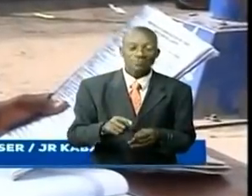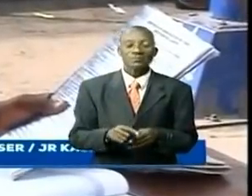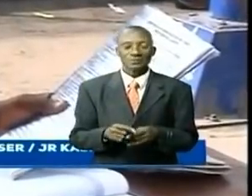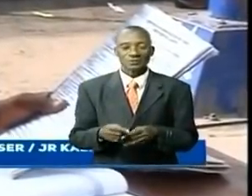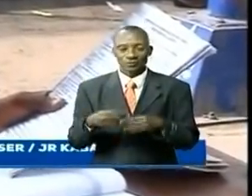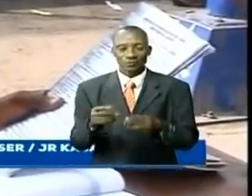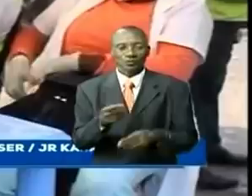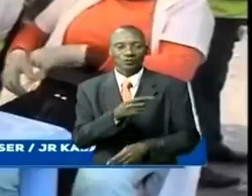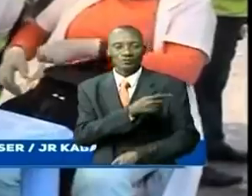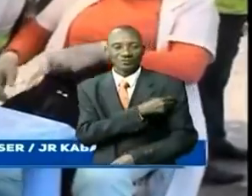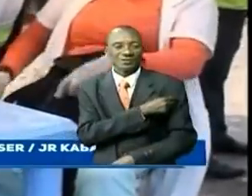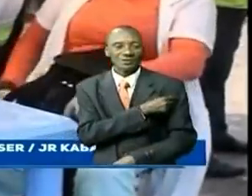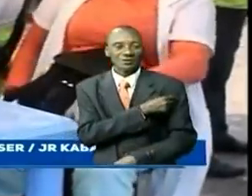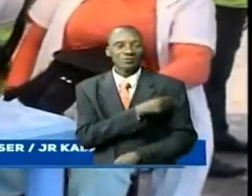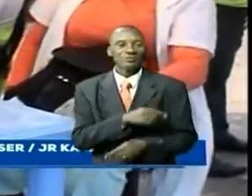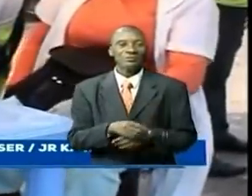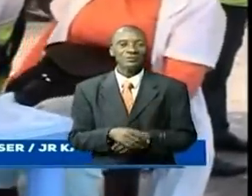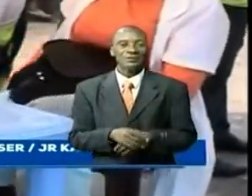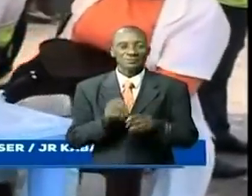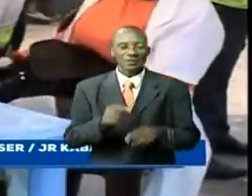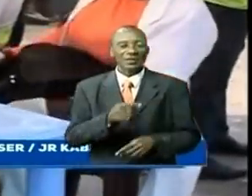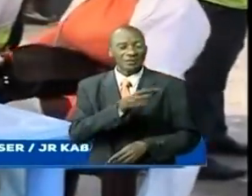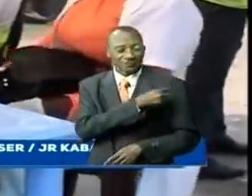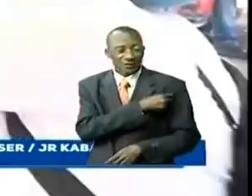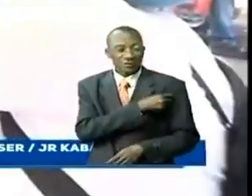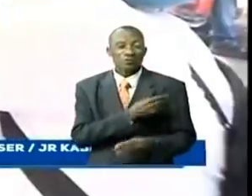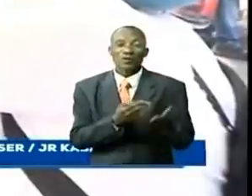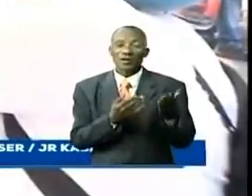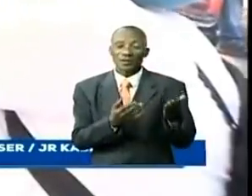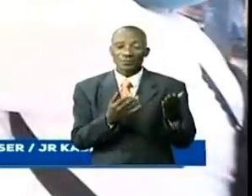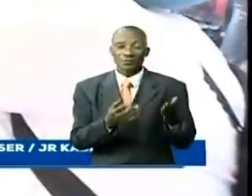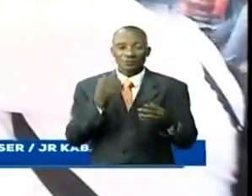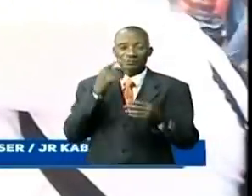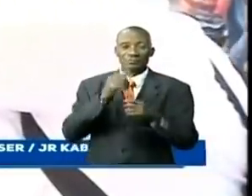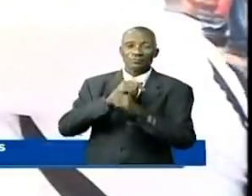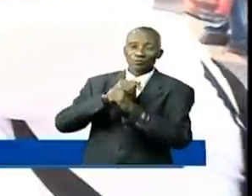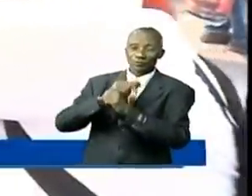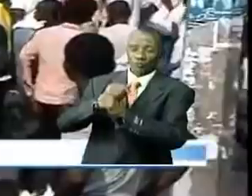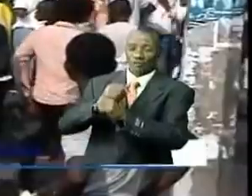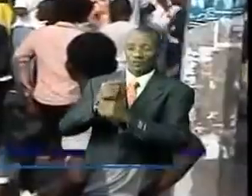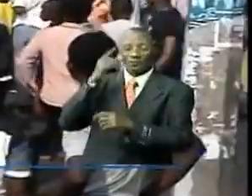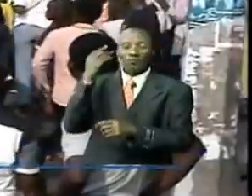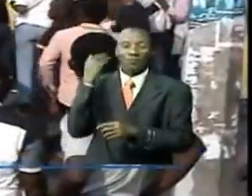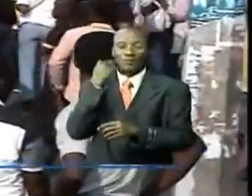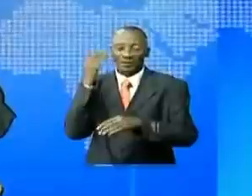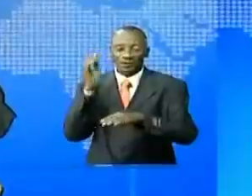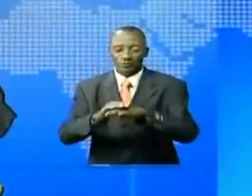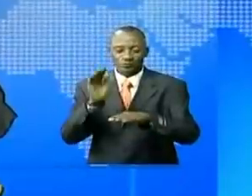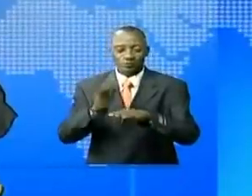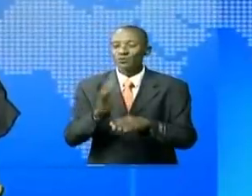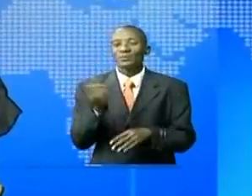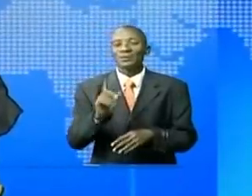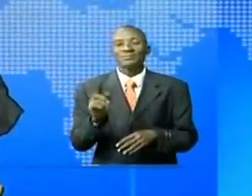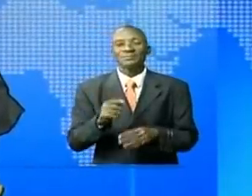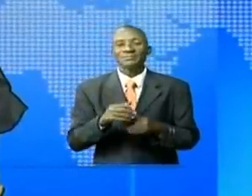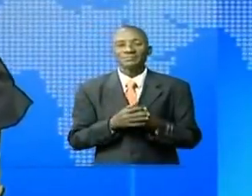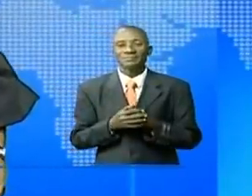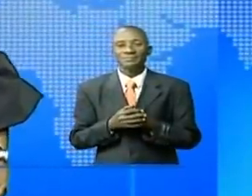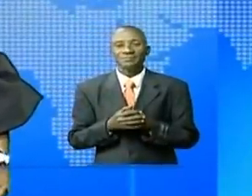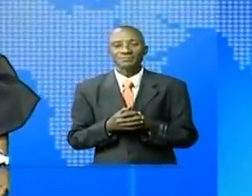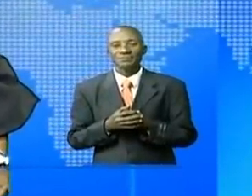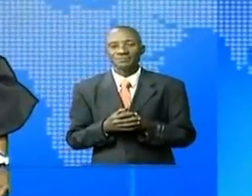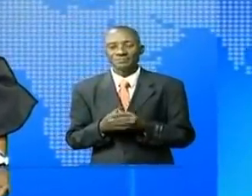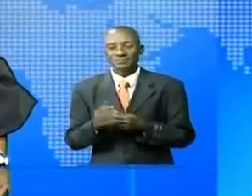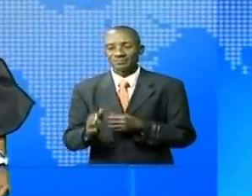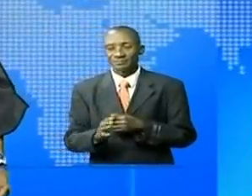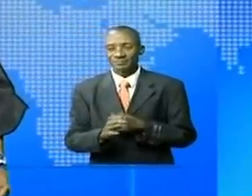la vaccination reste le moyen efficace pour se protéger et éradiquer cette pandémie planétaire. C'est demain mardi